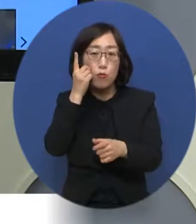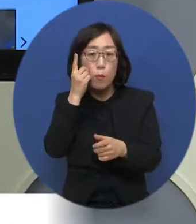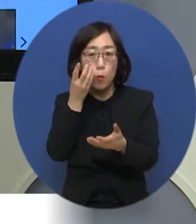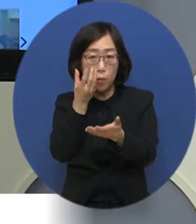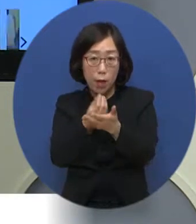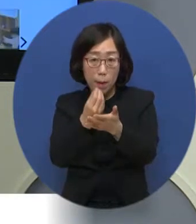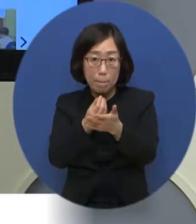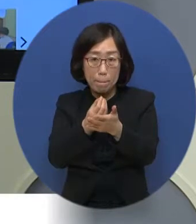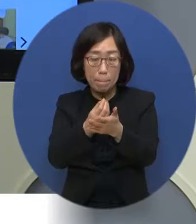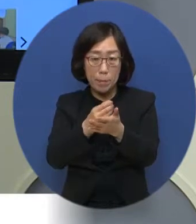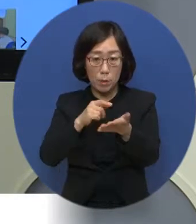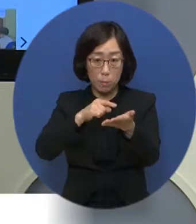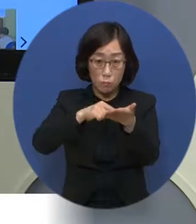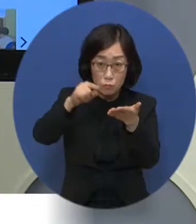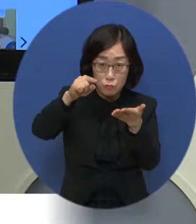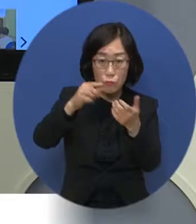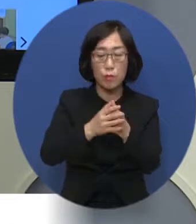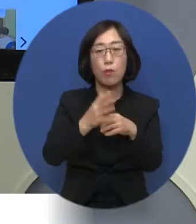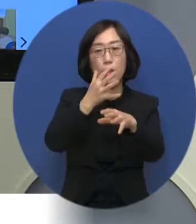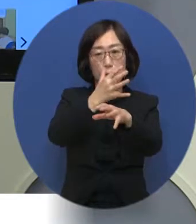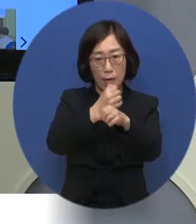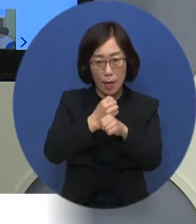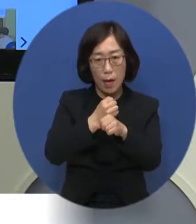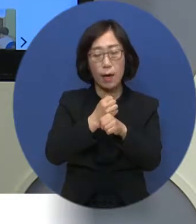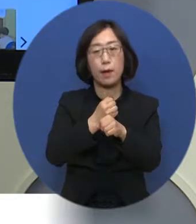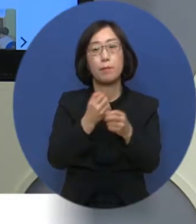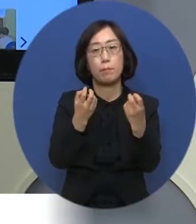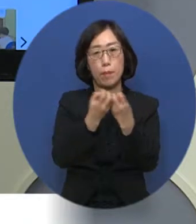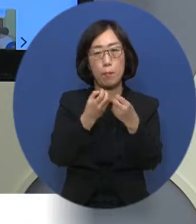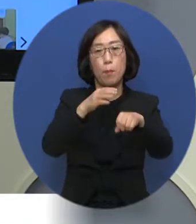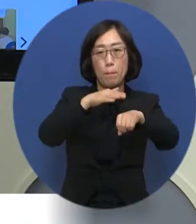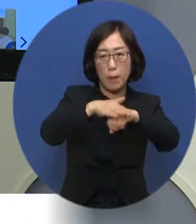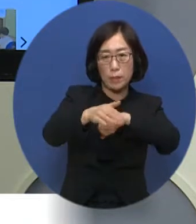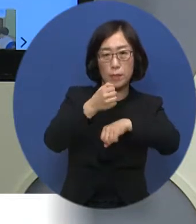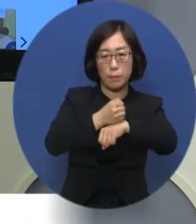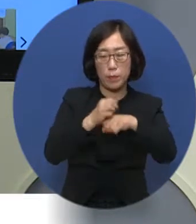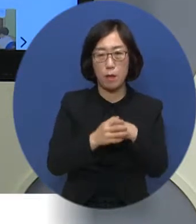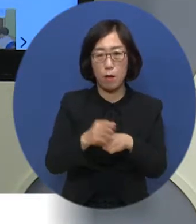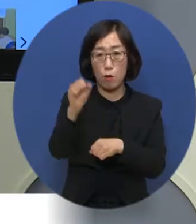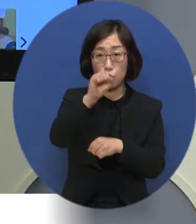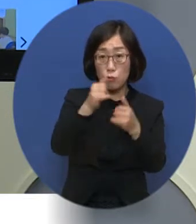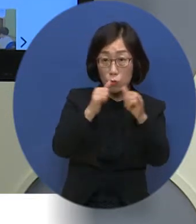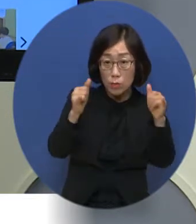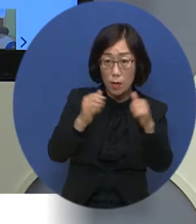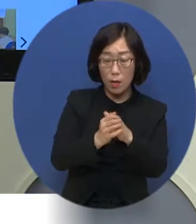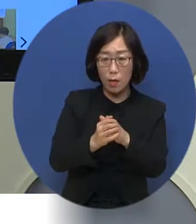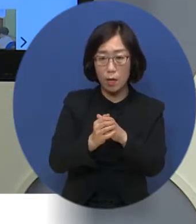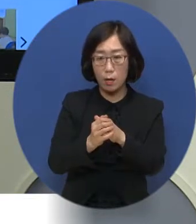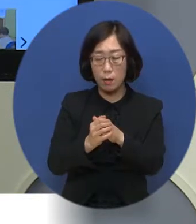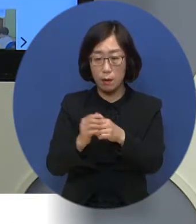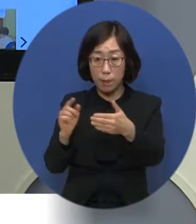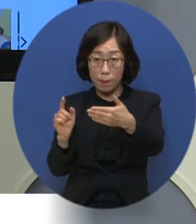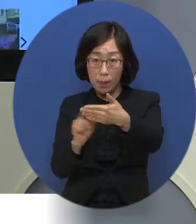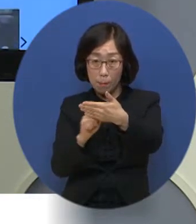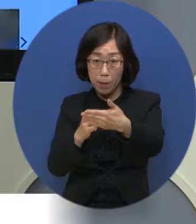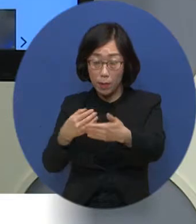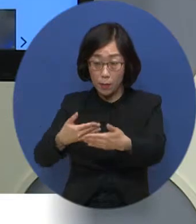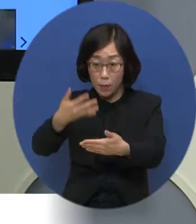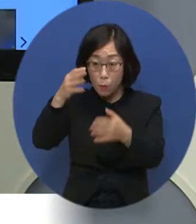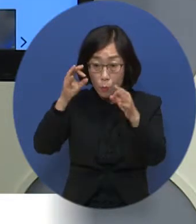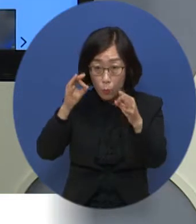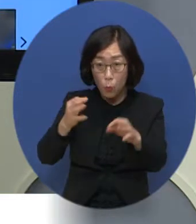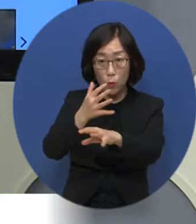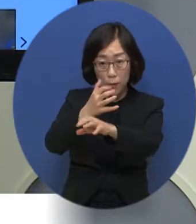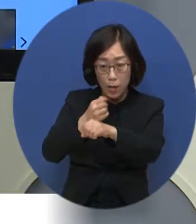선택 예약하는 체제 인데요 부선 씨는 운수종사자 는 운전자 단말기를 통해 예약 내용을 확인하고